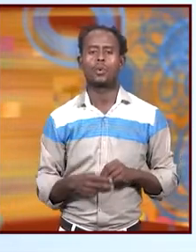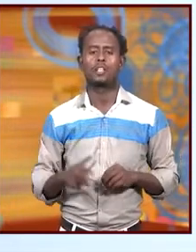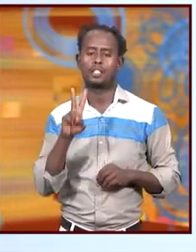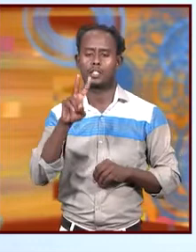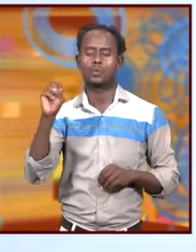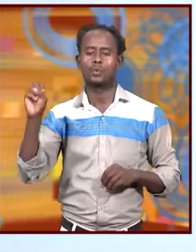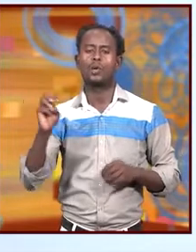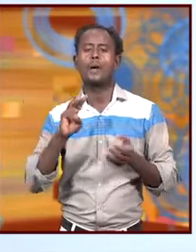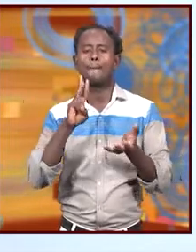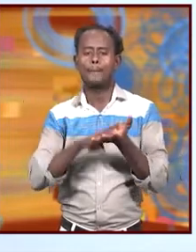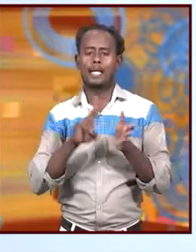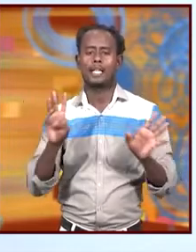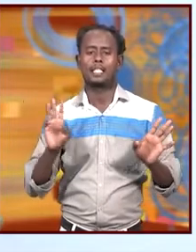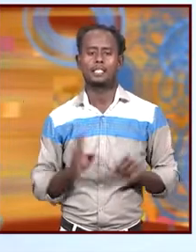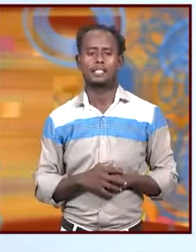2 × L + B = 200.